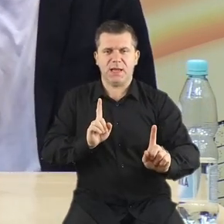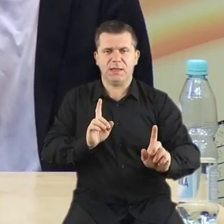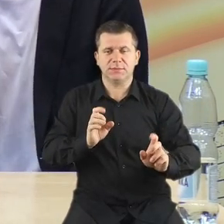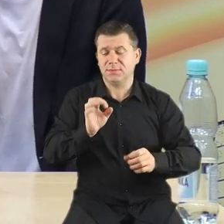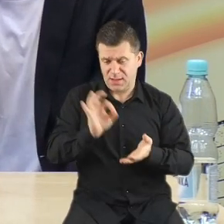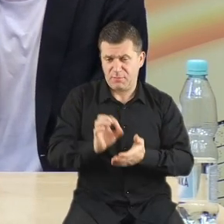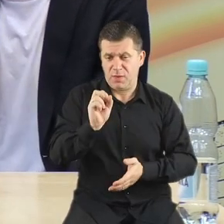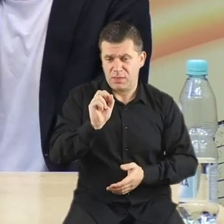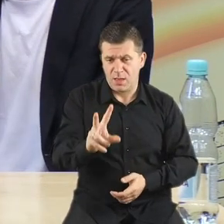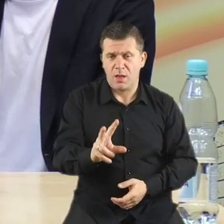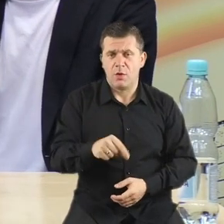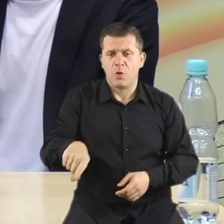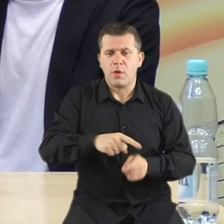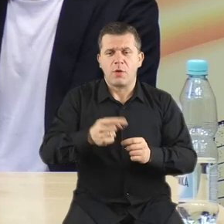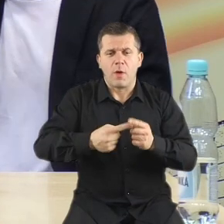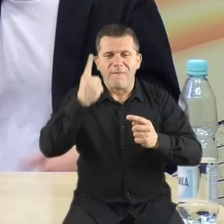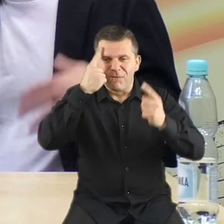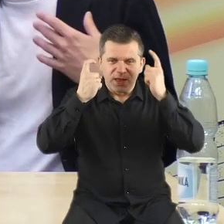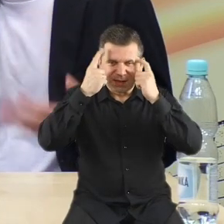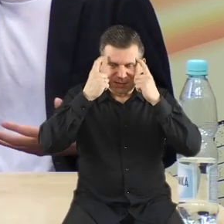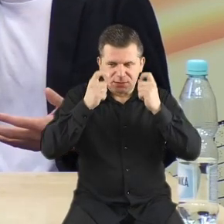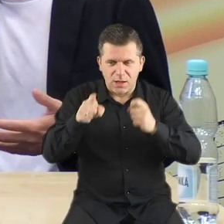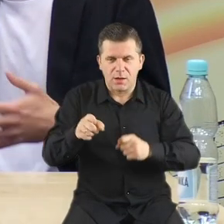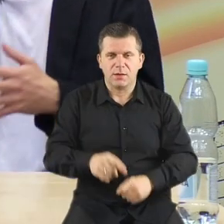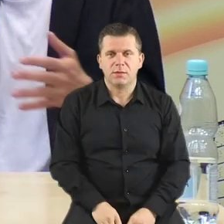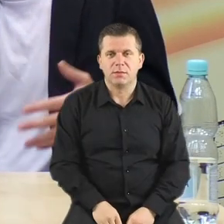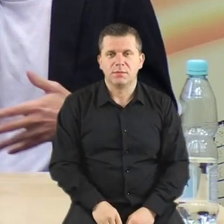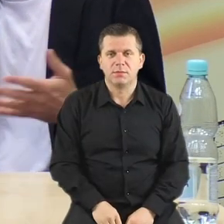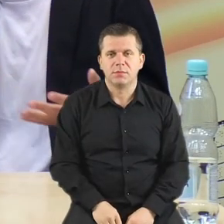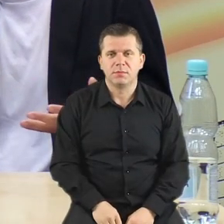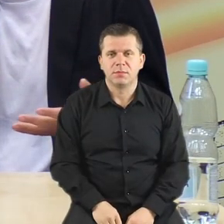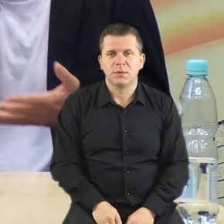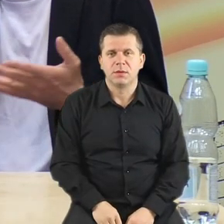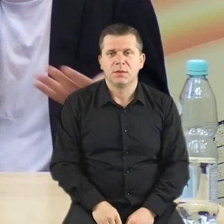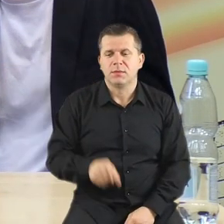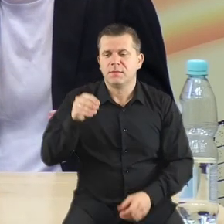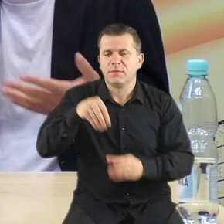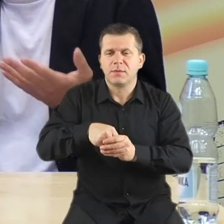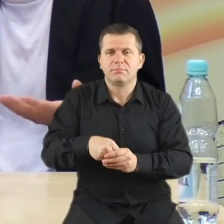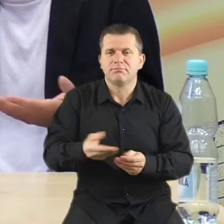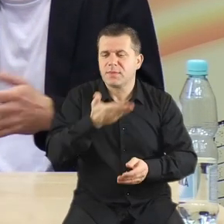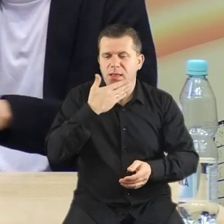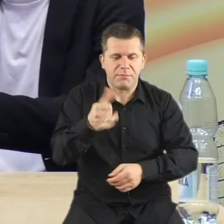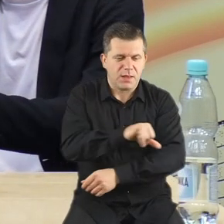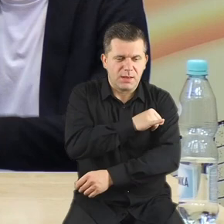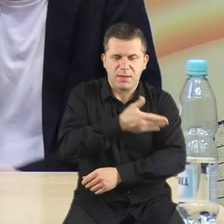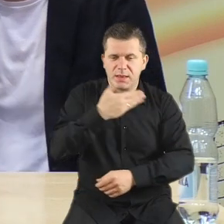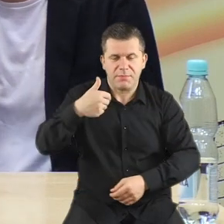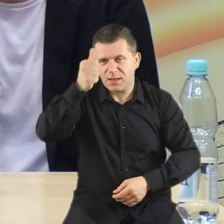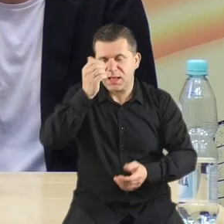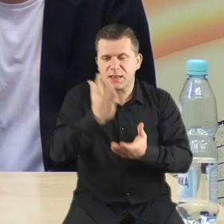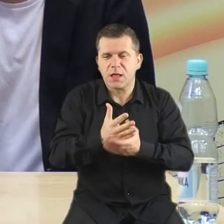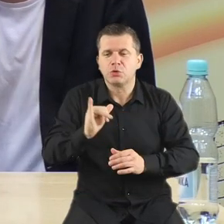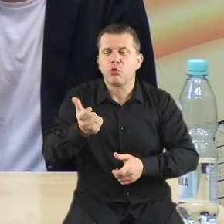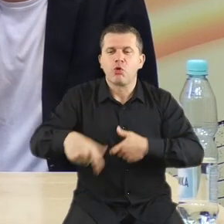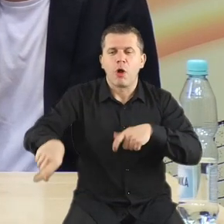na pewno tak, tym bardziej, że to jest fikcja, ona jest jakby inspirowana rzeczywistymi postaciami, ale tam nie ma ani imion, ani nazwisk, tam są tylko funkcje